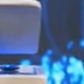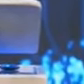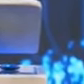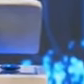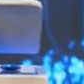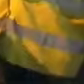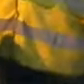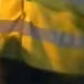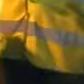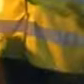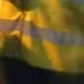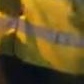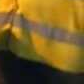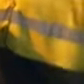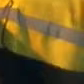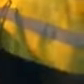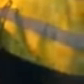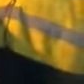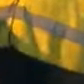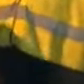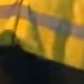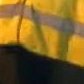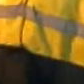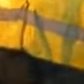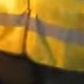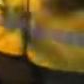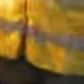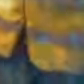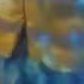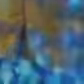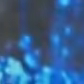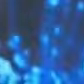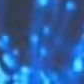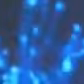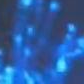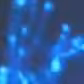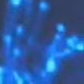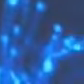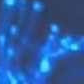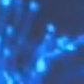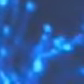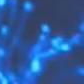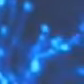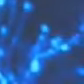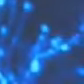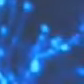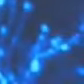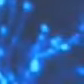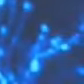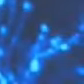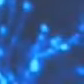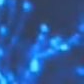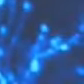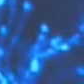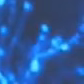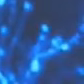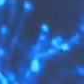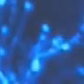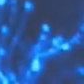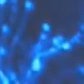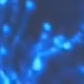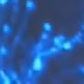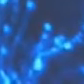vie au nom de jésus seigneur nous croyons seigneur